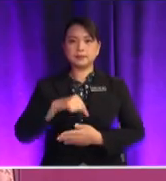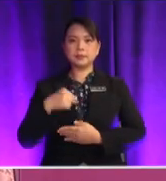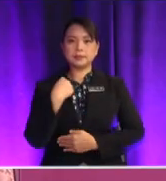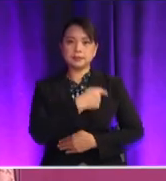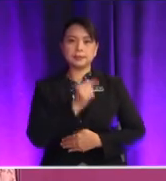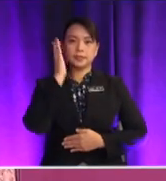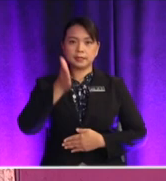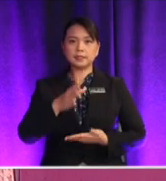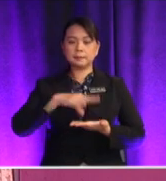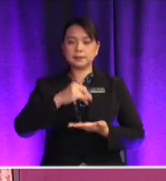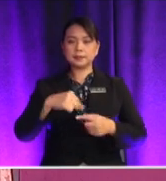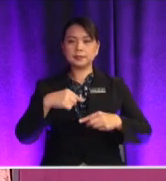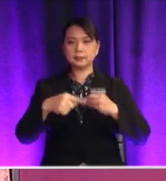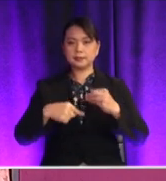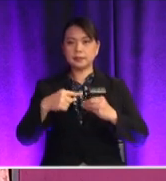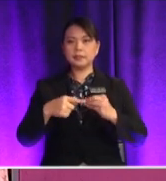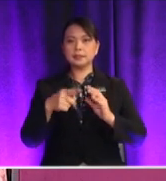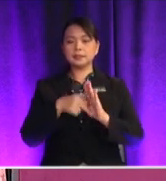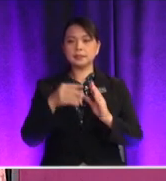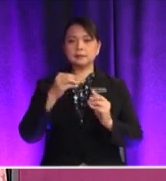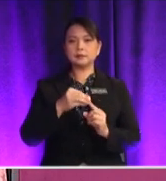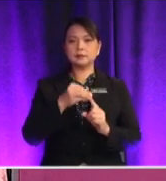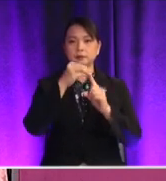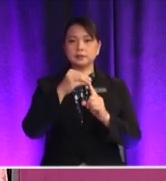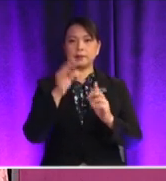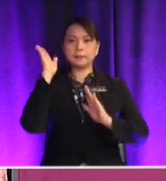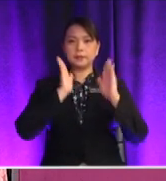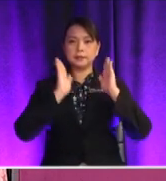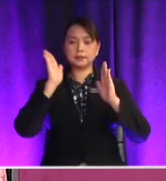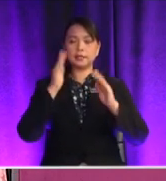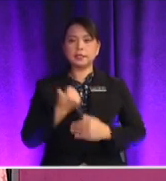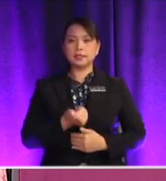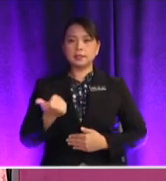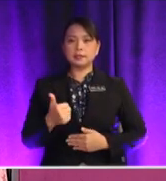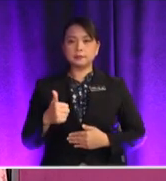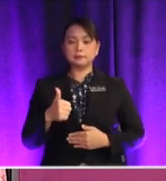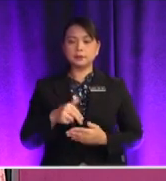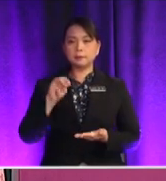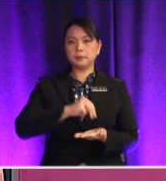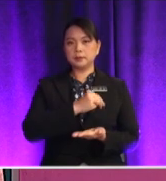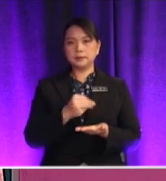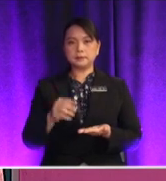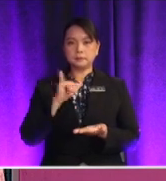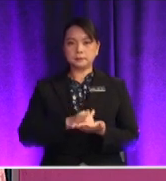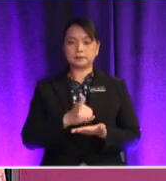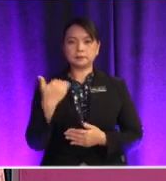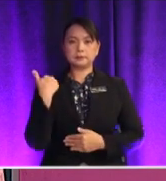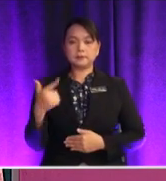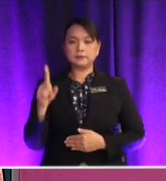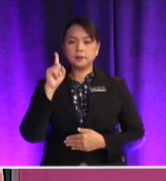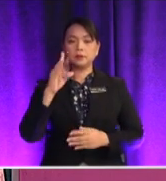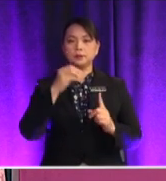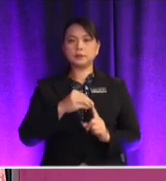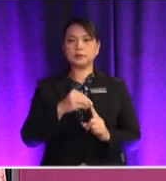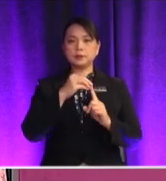belajar berkaitan dengan keunikan rakyat Malaysia. Jadi alat permainan alat muzik tersebut salah satu